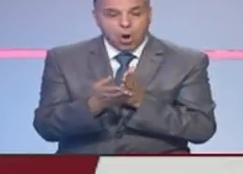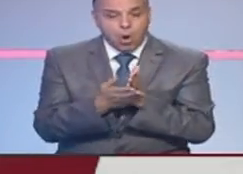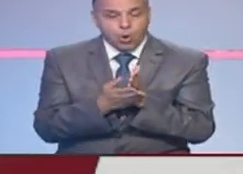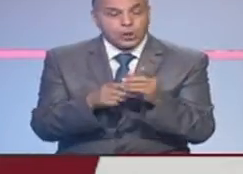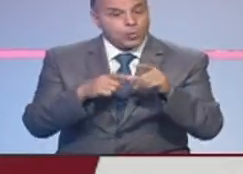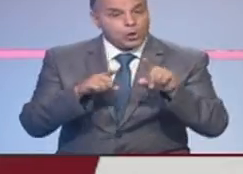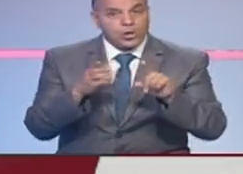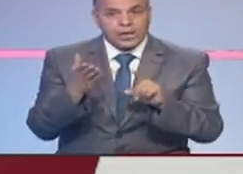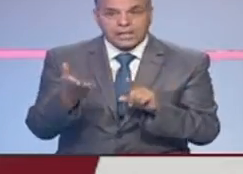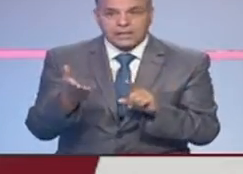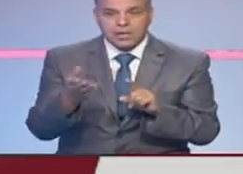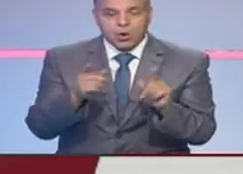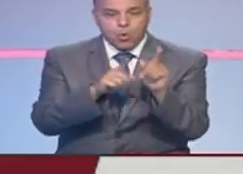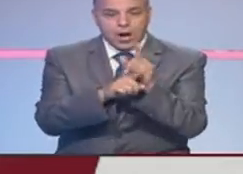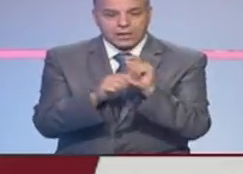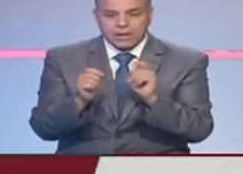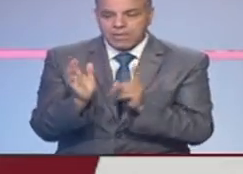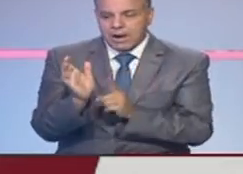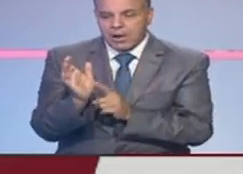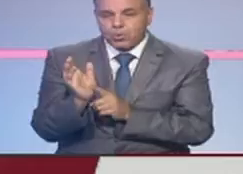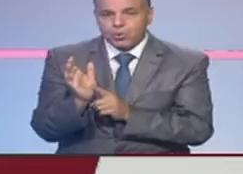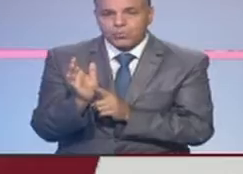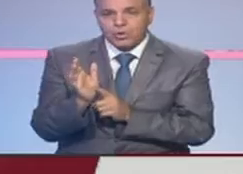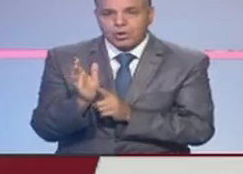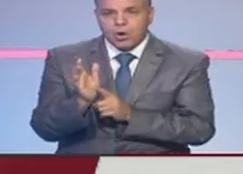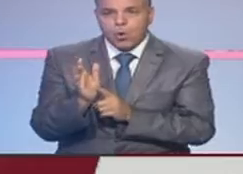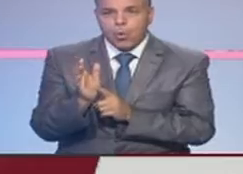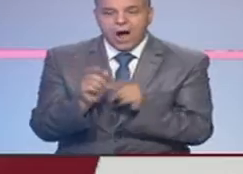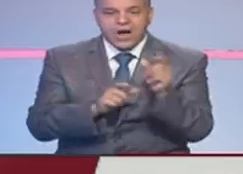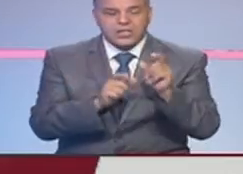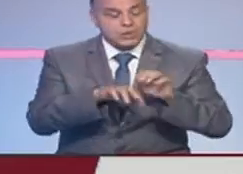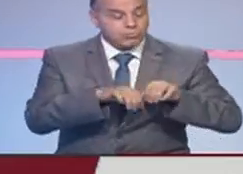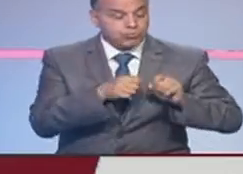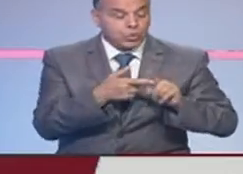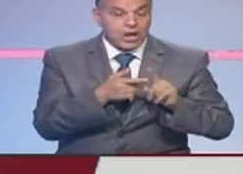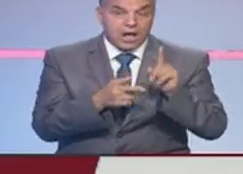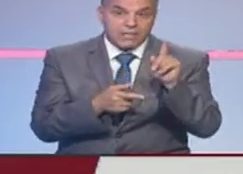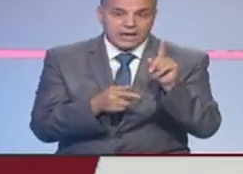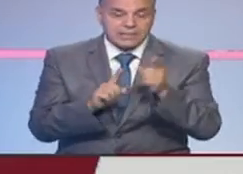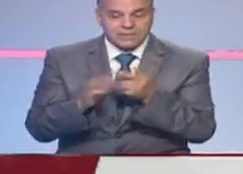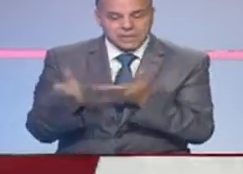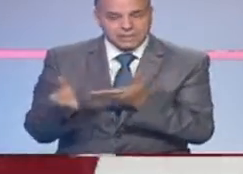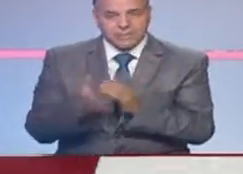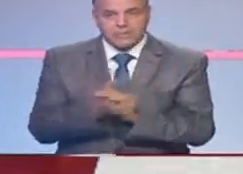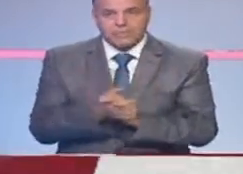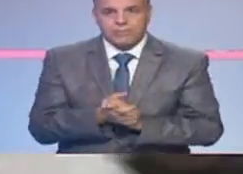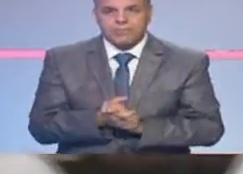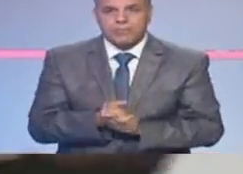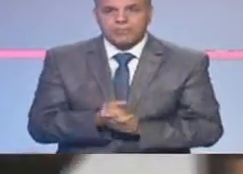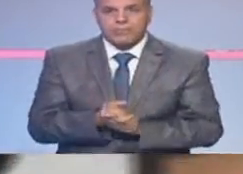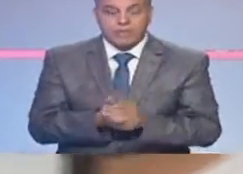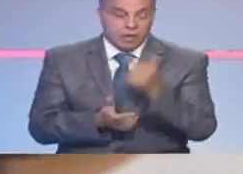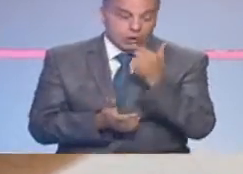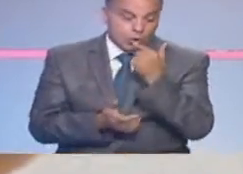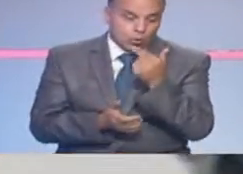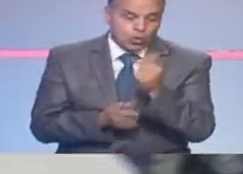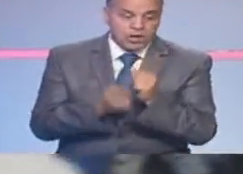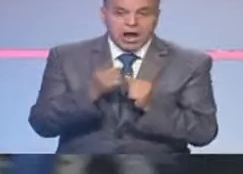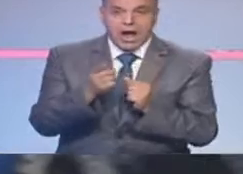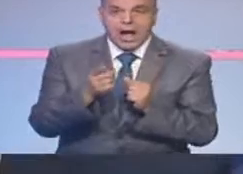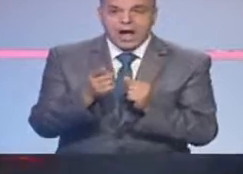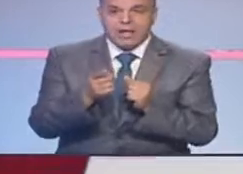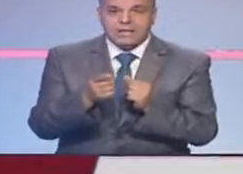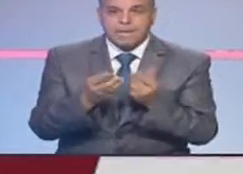والحريات واحترام القانون وحرمه الاشخاص وخصوصياتهم يذكر وانه تم